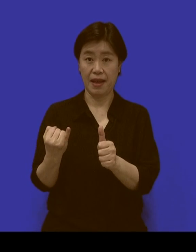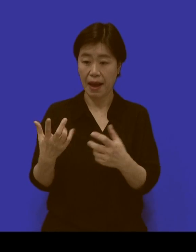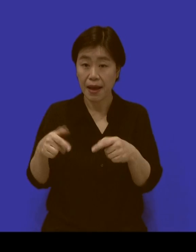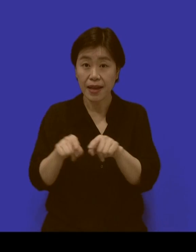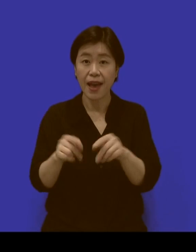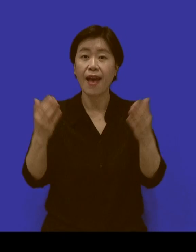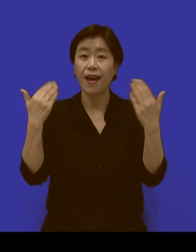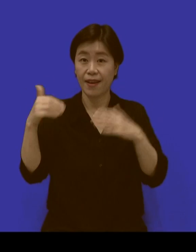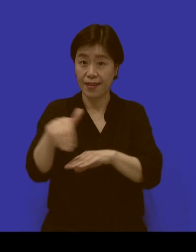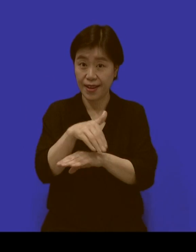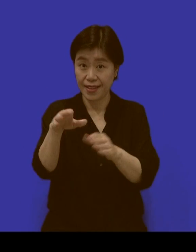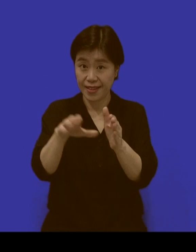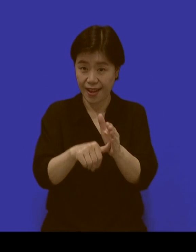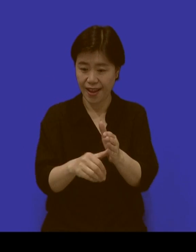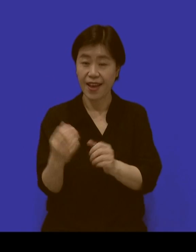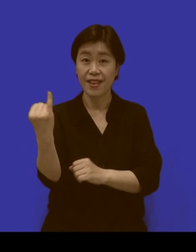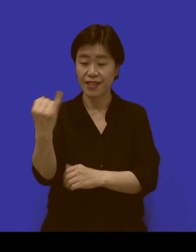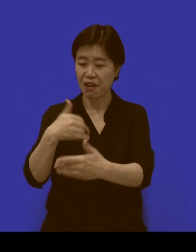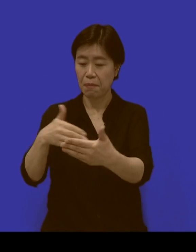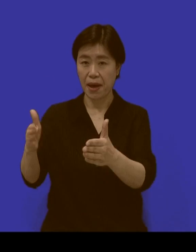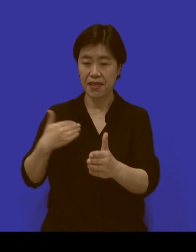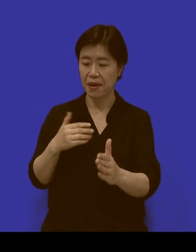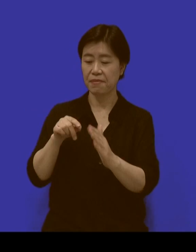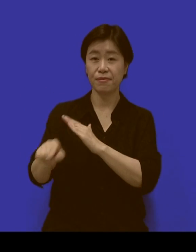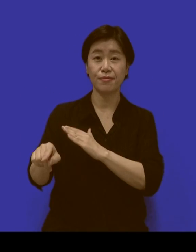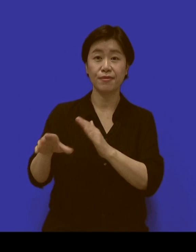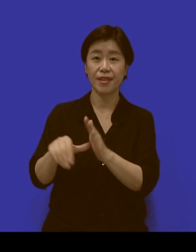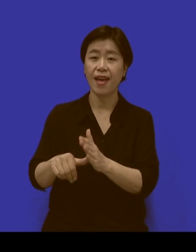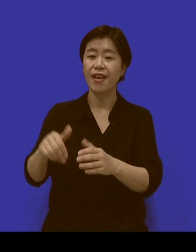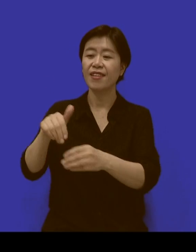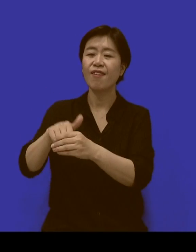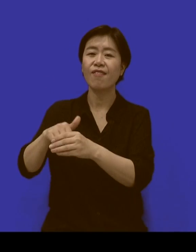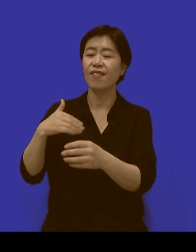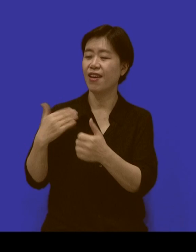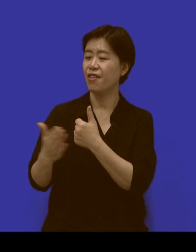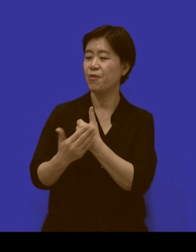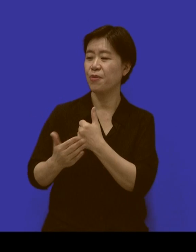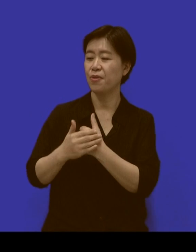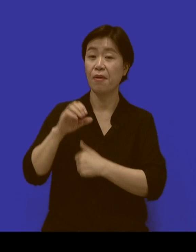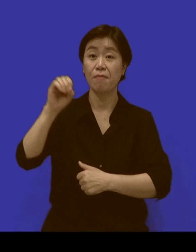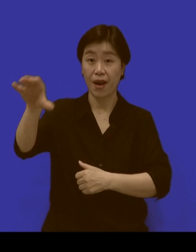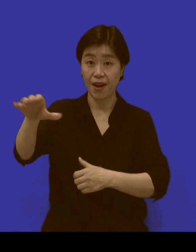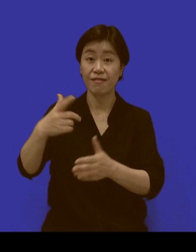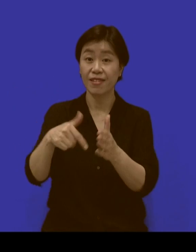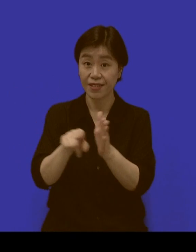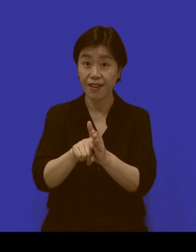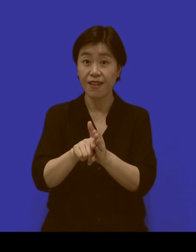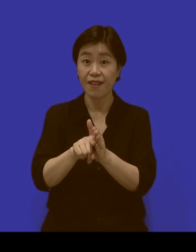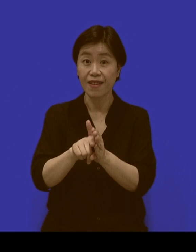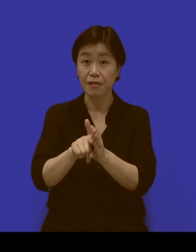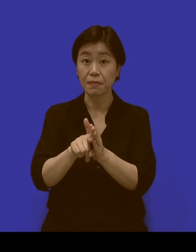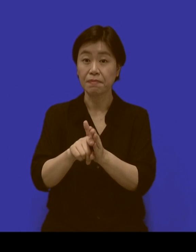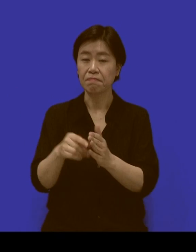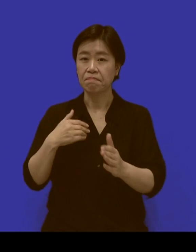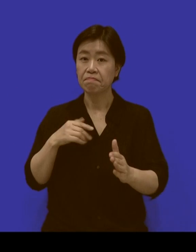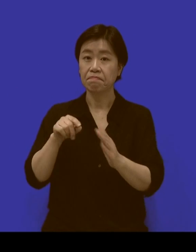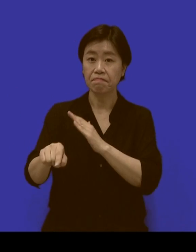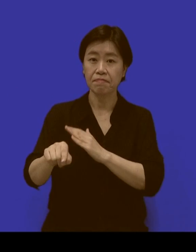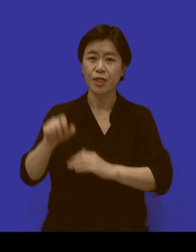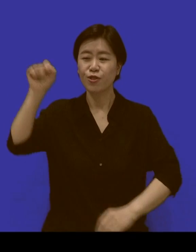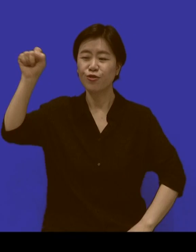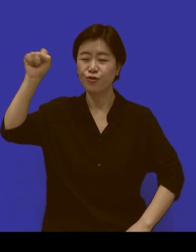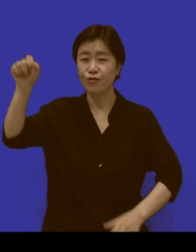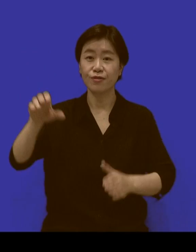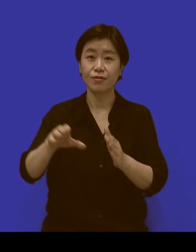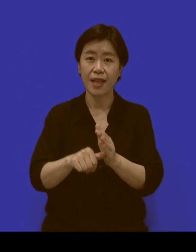여자반에 들어가서 인기를 얻으려면 참모진 친구들과 이제 회의를 해서 또 춤을 춰야 된다. 춰야죠. 그래서 또 유세하러 각